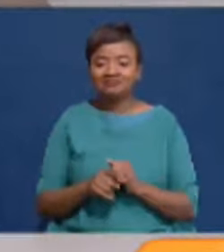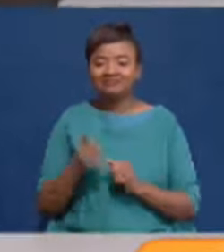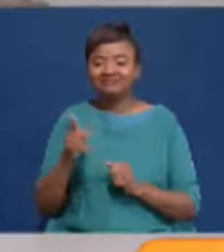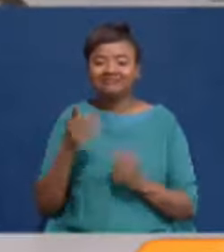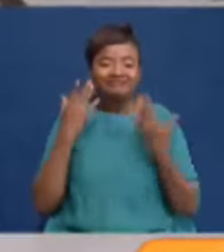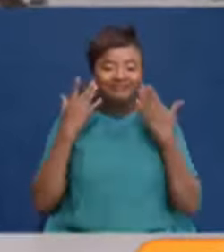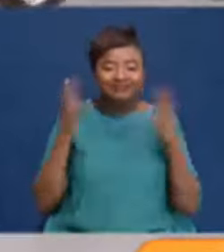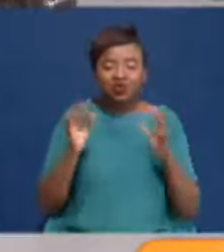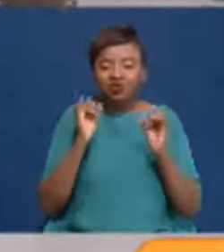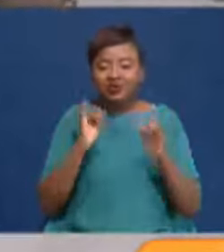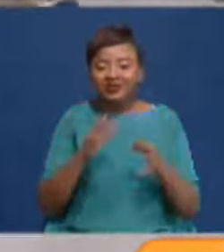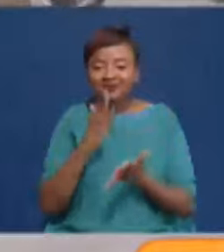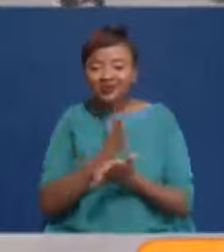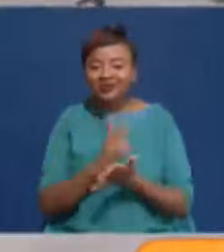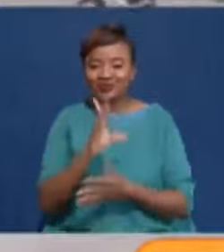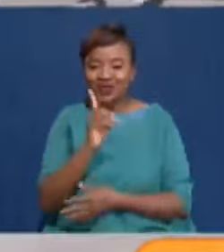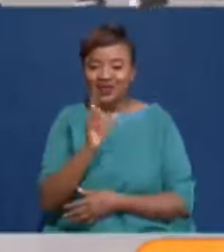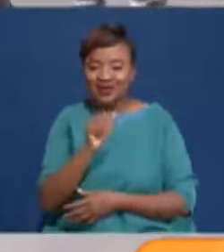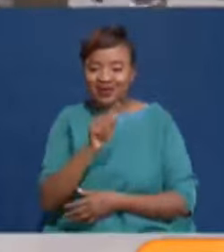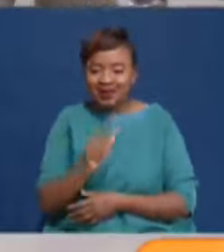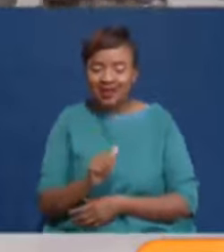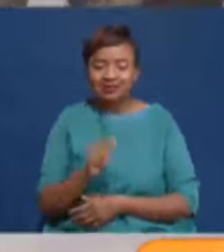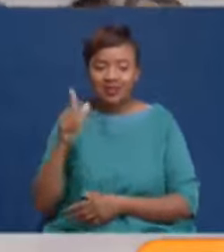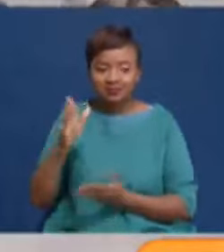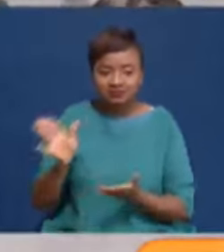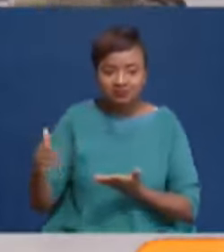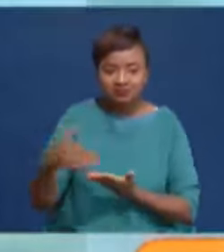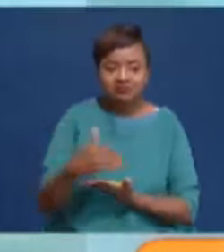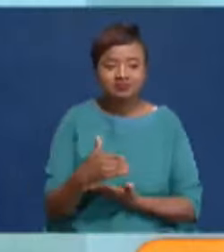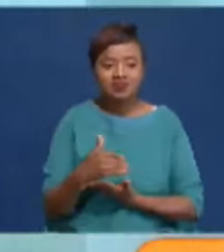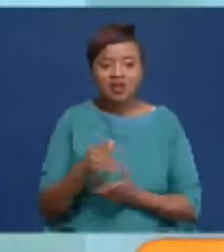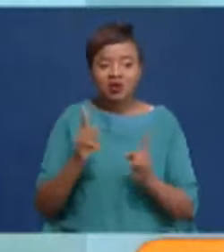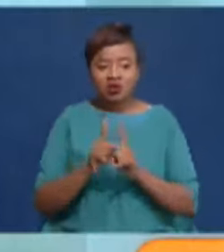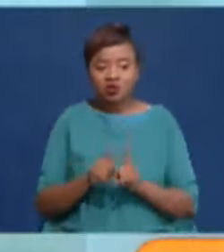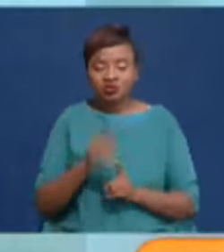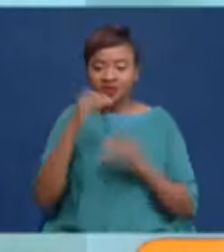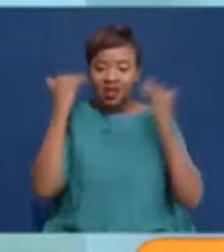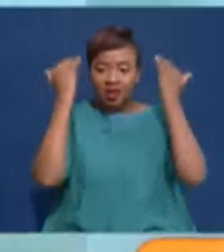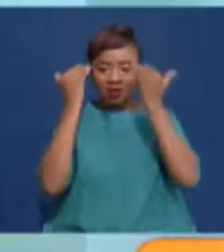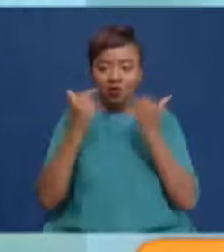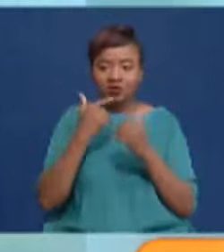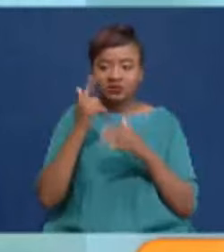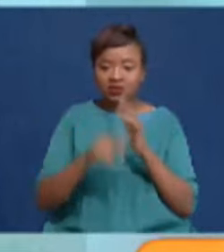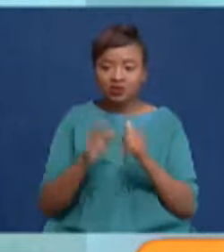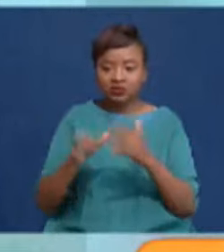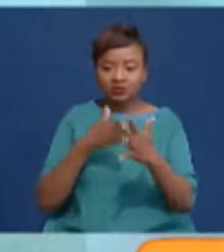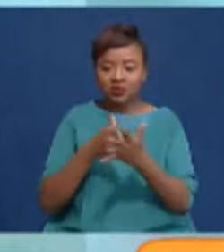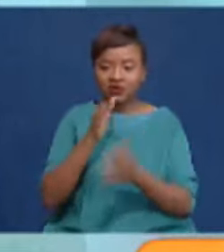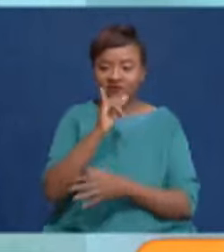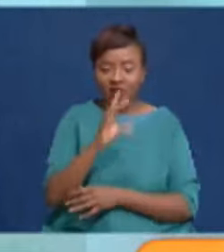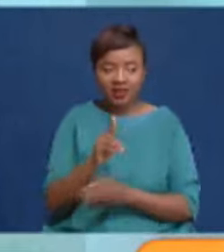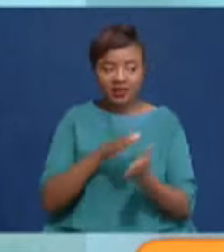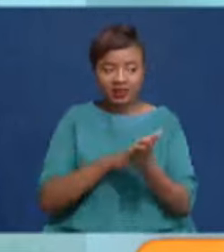data inayokusanywa kuhusiana na kadi hiyo ya maisha namba. Mahakama ikisitisha kuchapishwa kwa vitambulisho hivyo hadi pale kesi